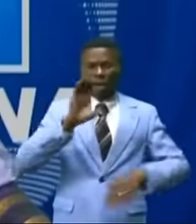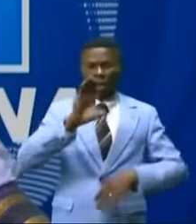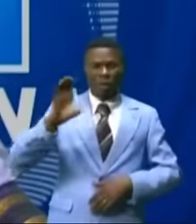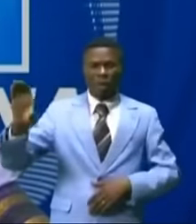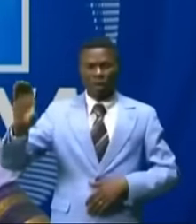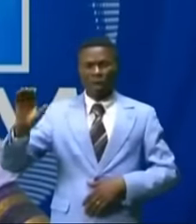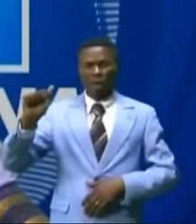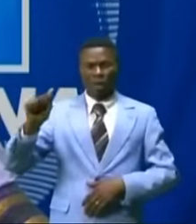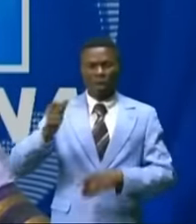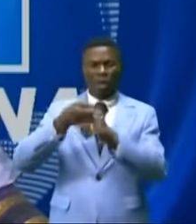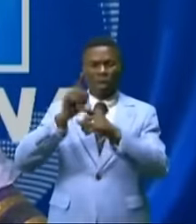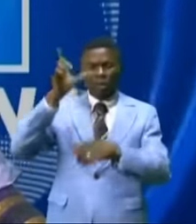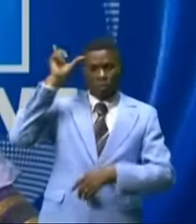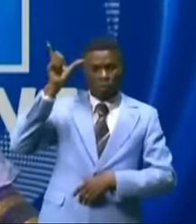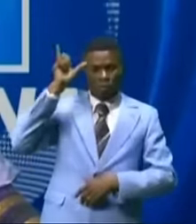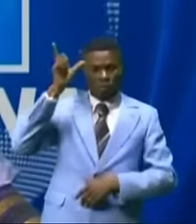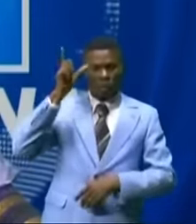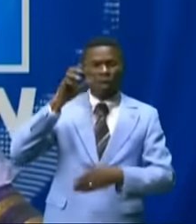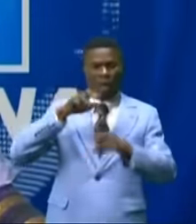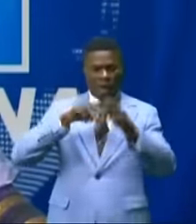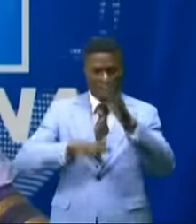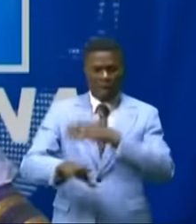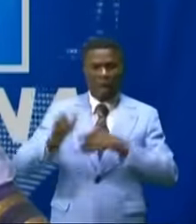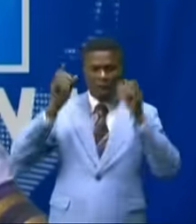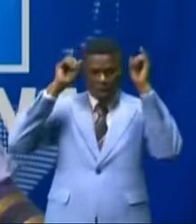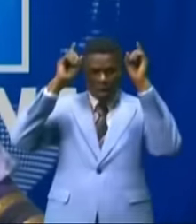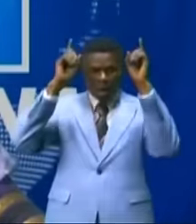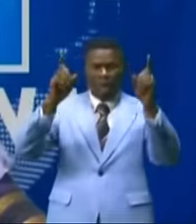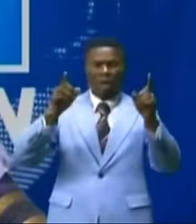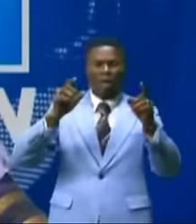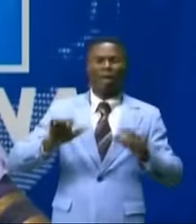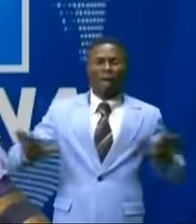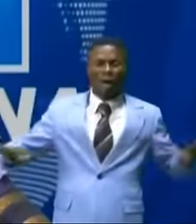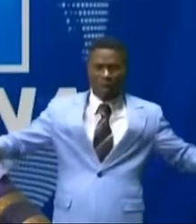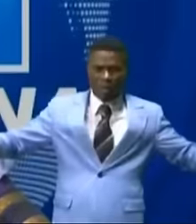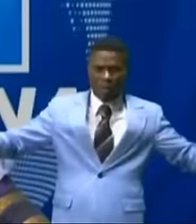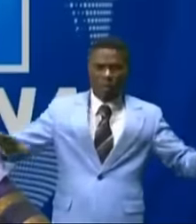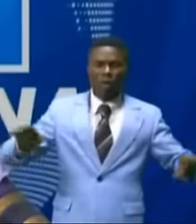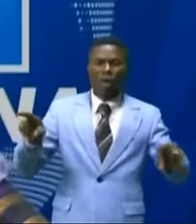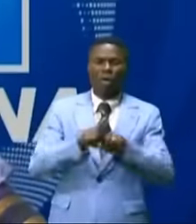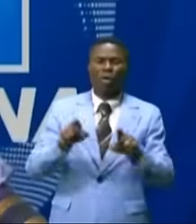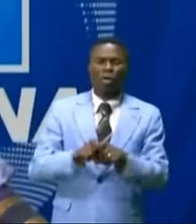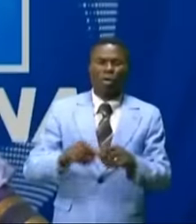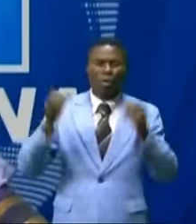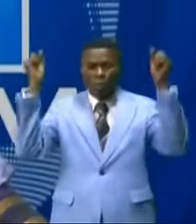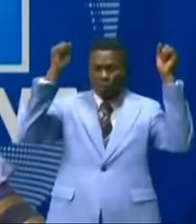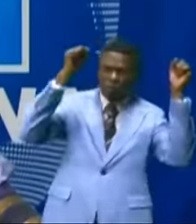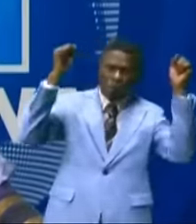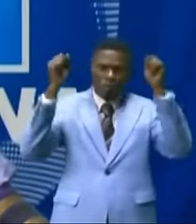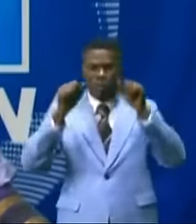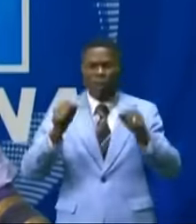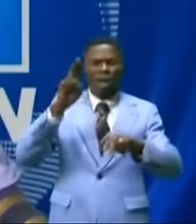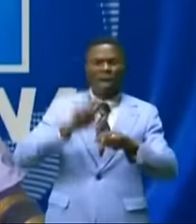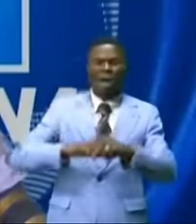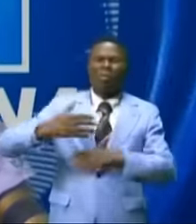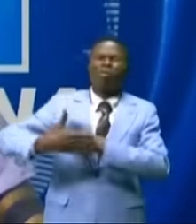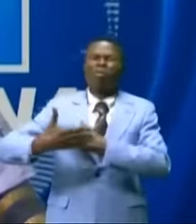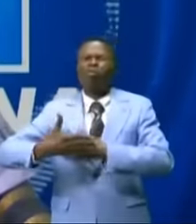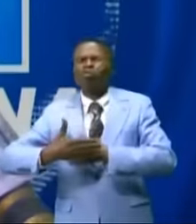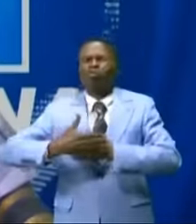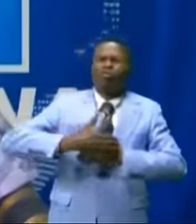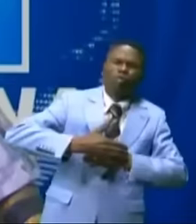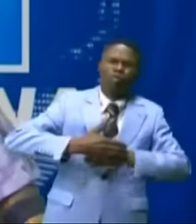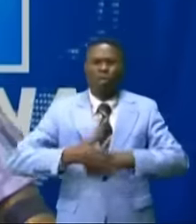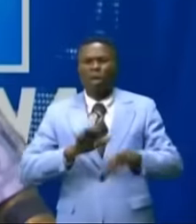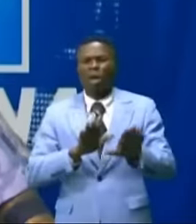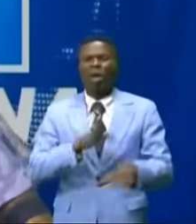de Lubumbashi en train de prendre place à bord, tel dans un foula-foula, les uns sur les autres après plusieurs heures d'attente.